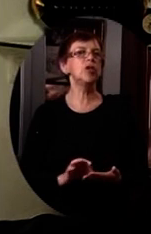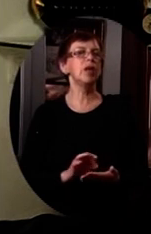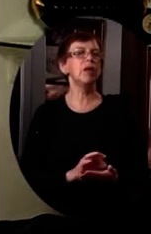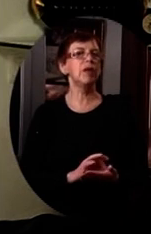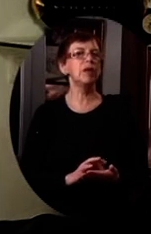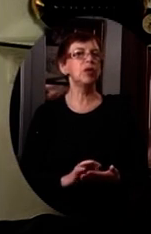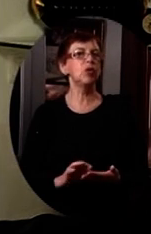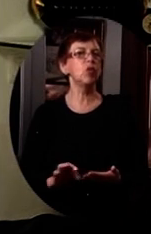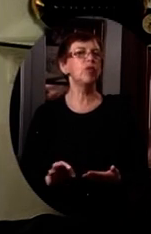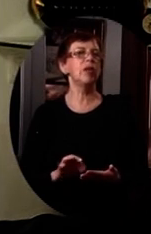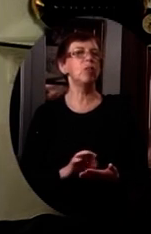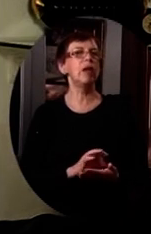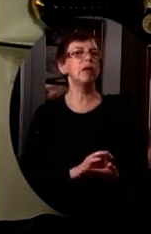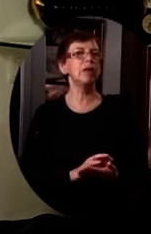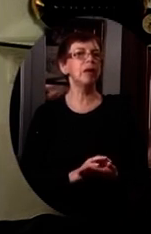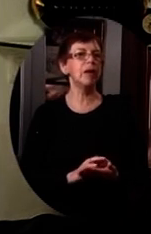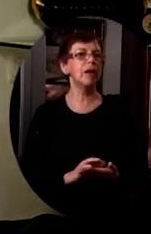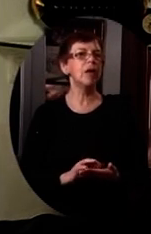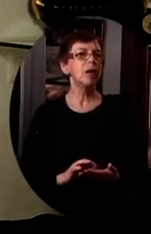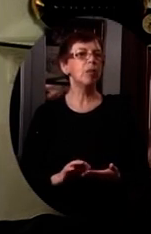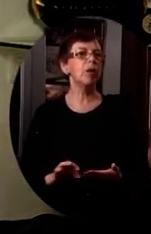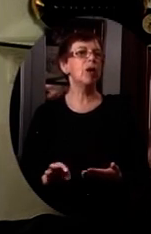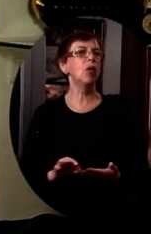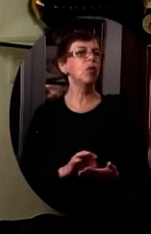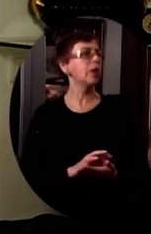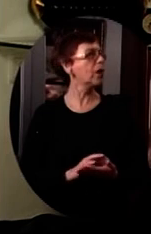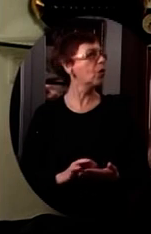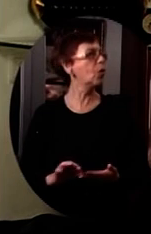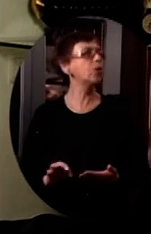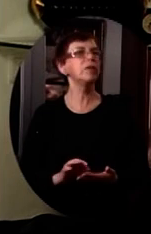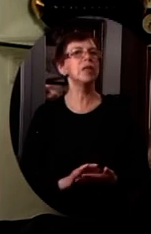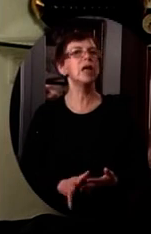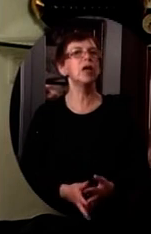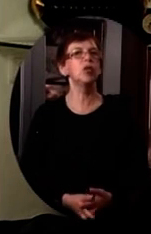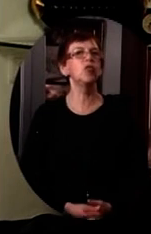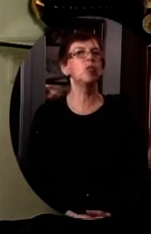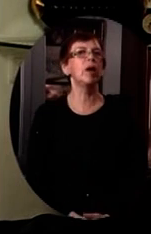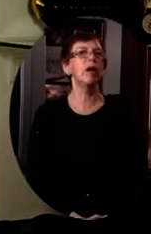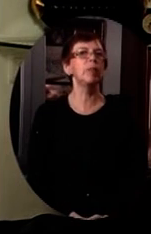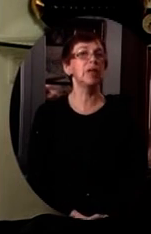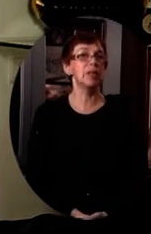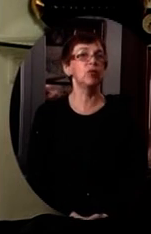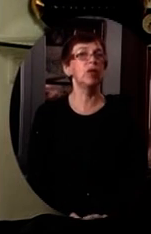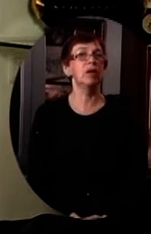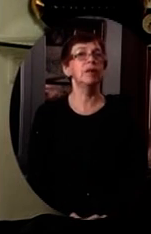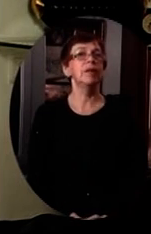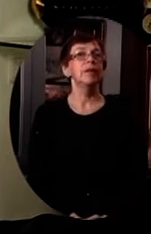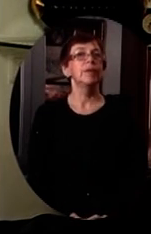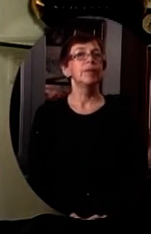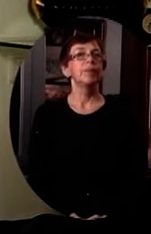כתבו לי שאני עבדתי טוב וקיבלתי המחמאות, הערכות, וזה היה כתוב בפנקס